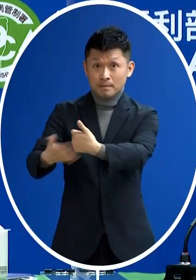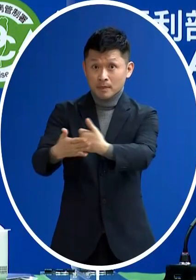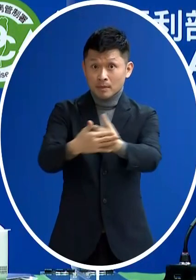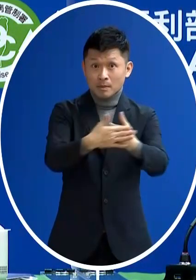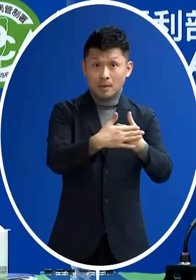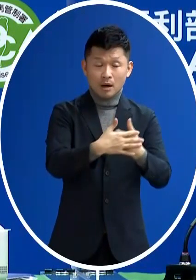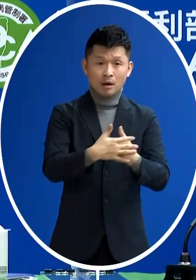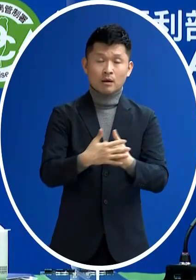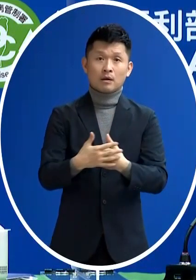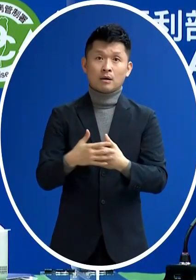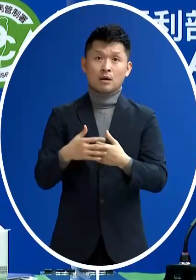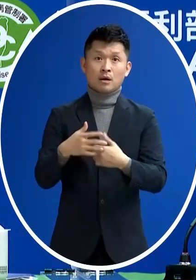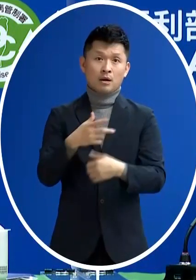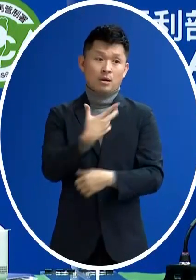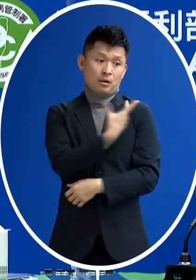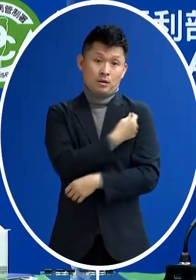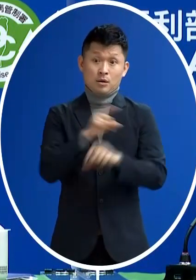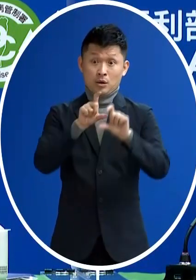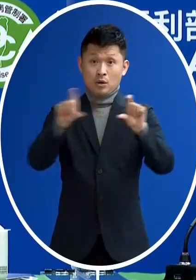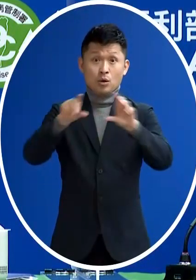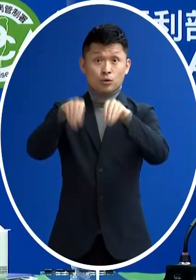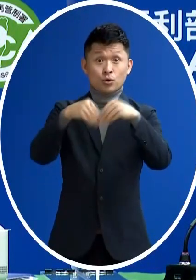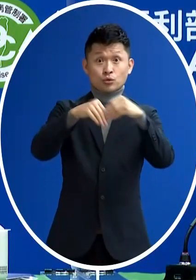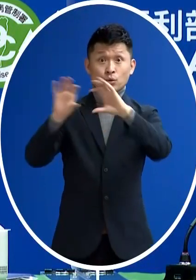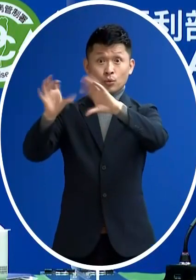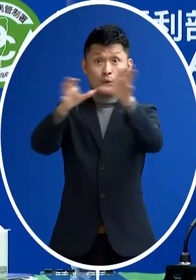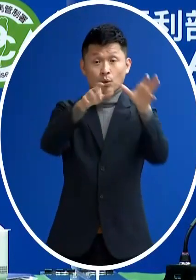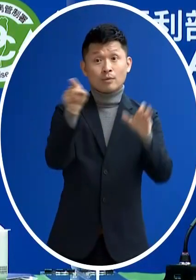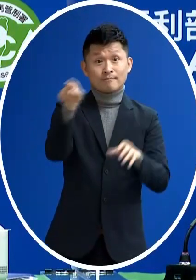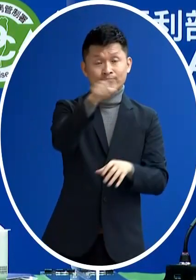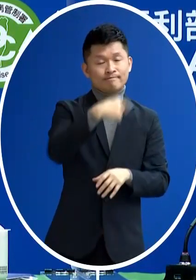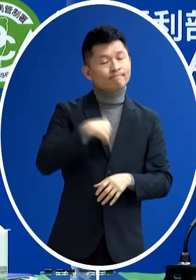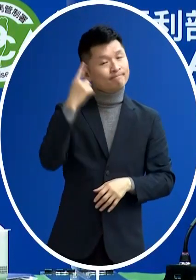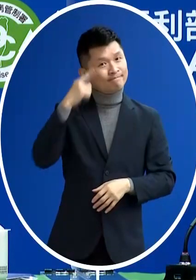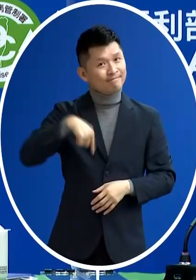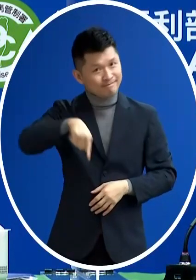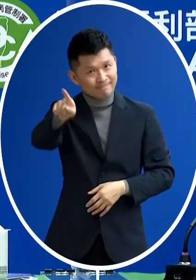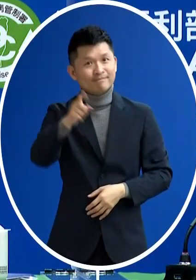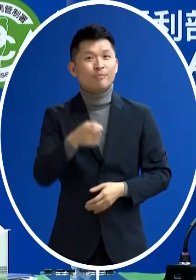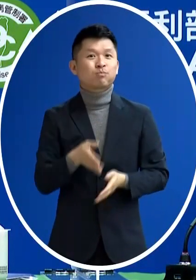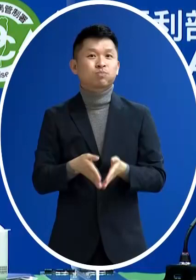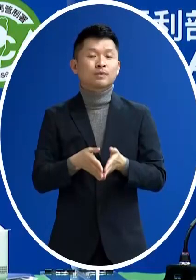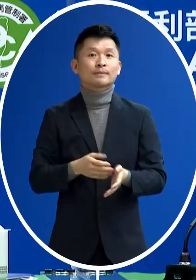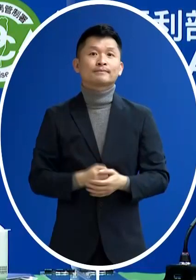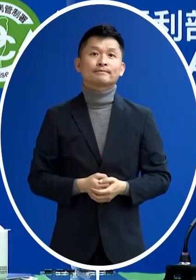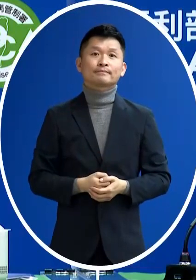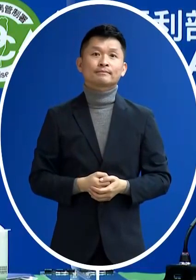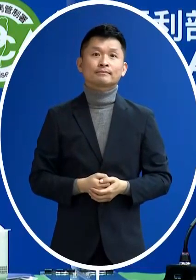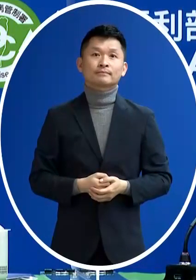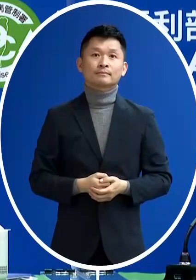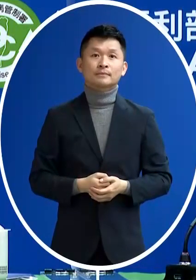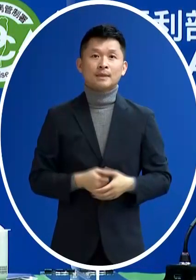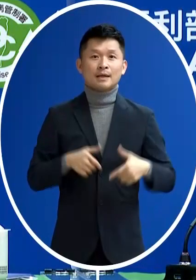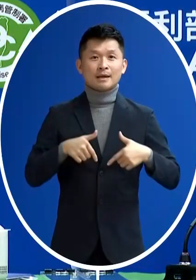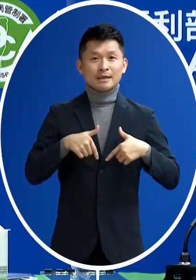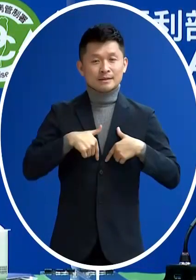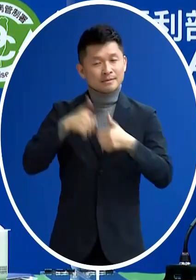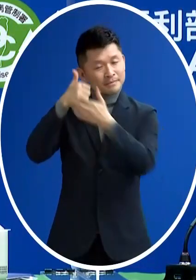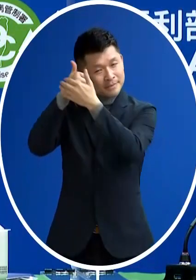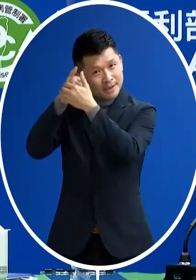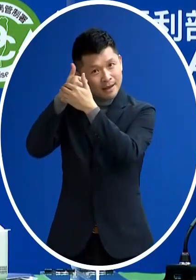们疫苗相关的国家，都是我非常想要去的地方。应该有一个感恩之旅了